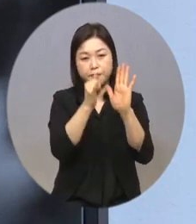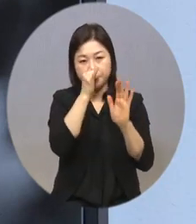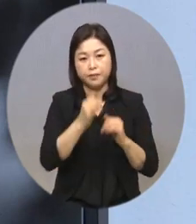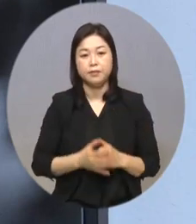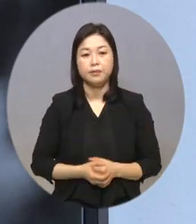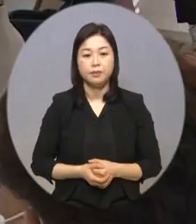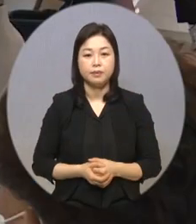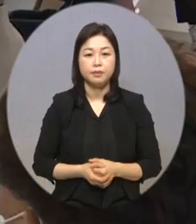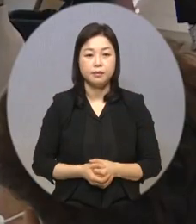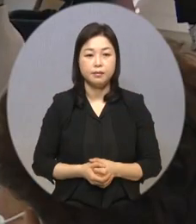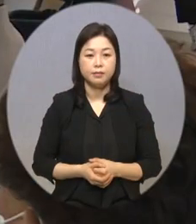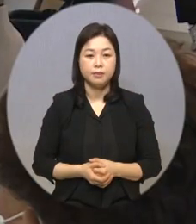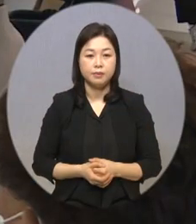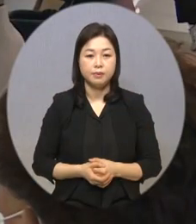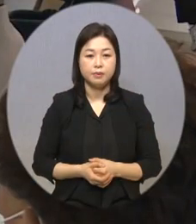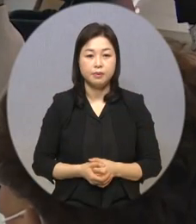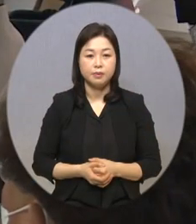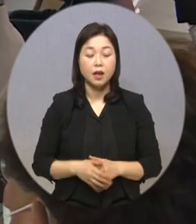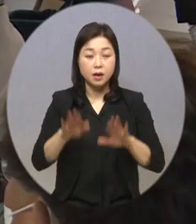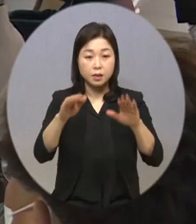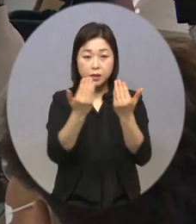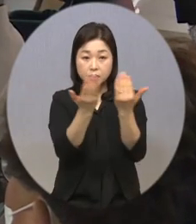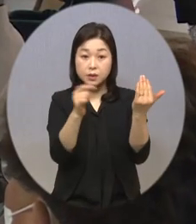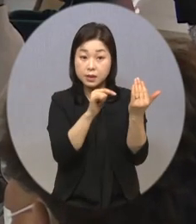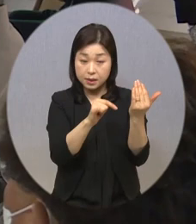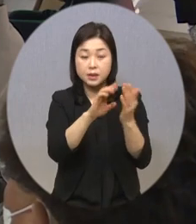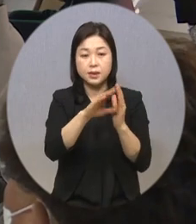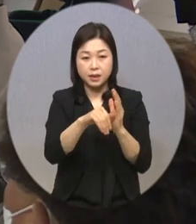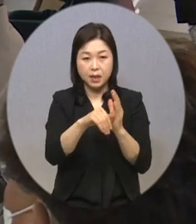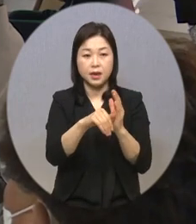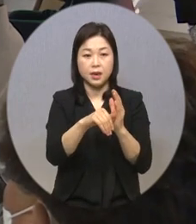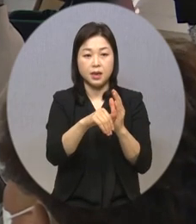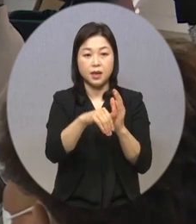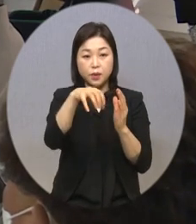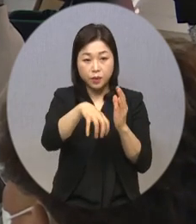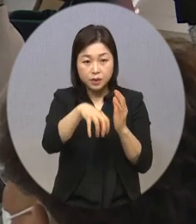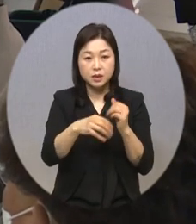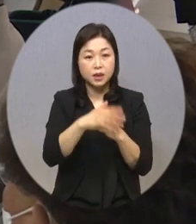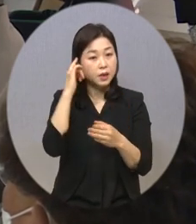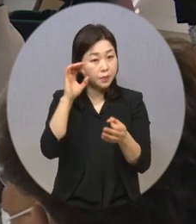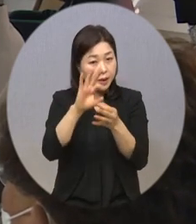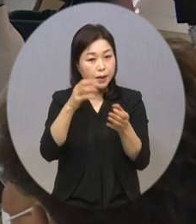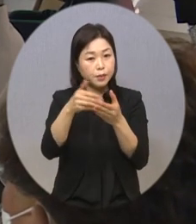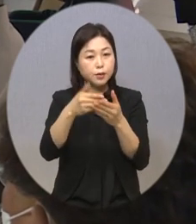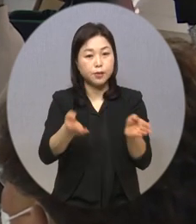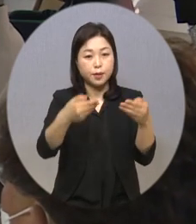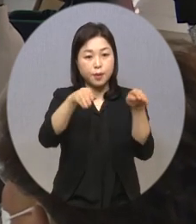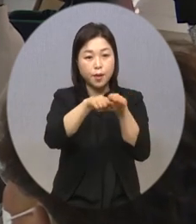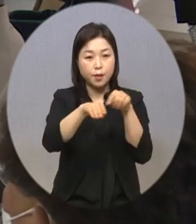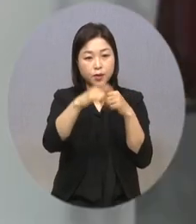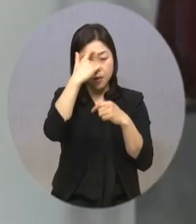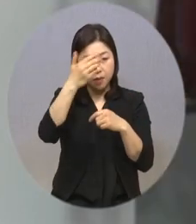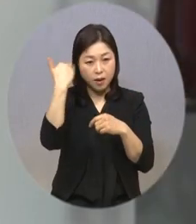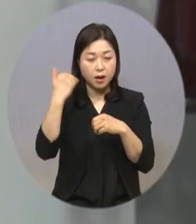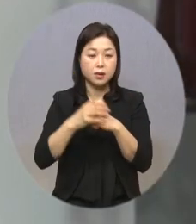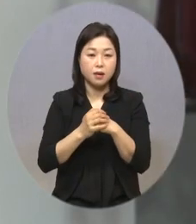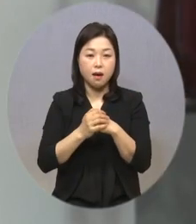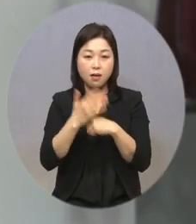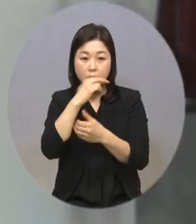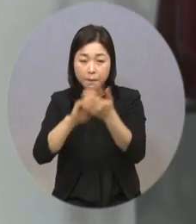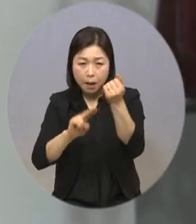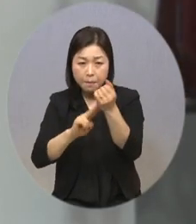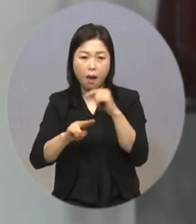있습니다. 한편 이번 전시가 진행되는 장소인 뜻밖의 미술관은 과거 성매매 업소였던